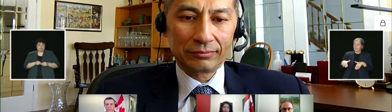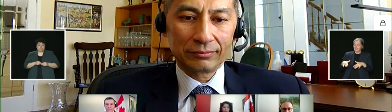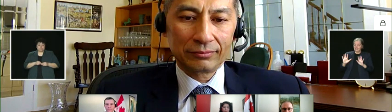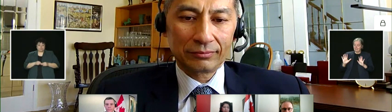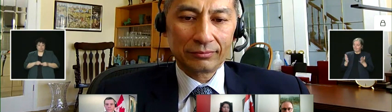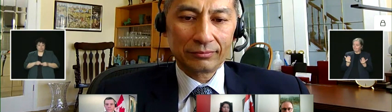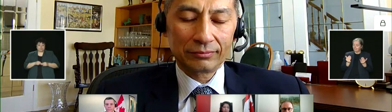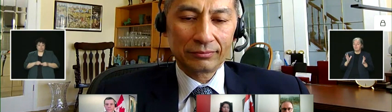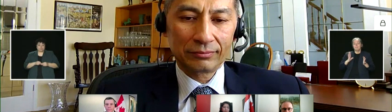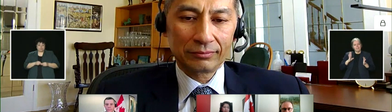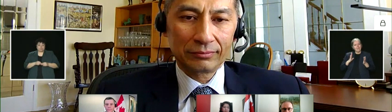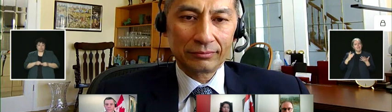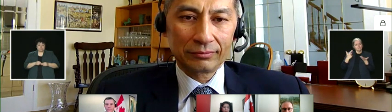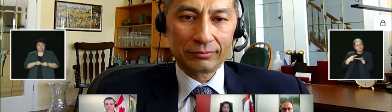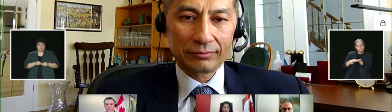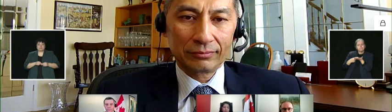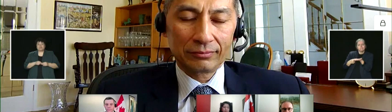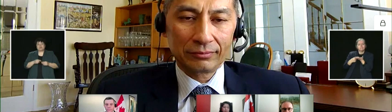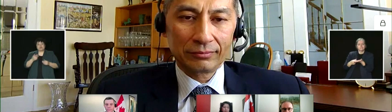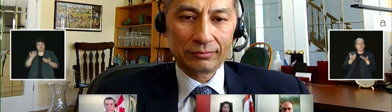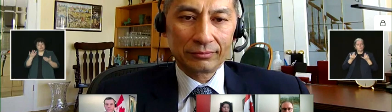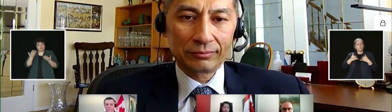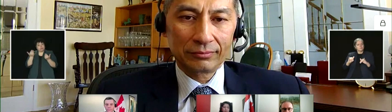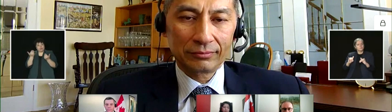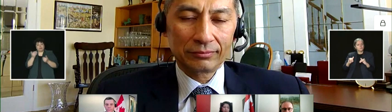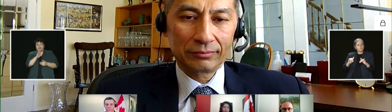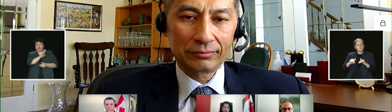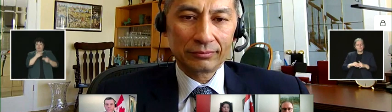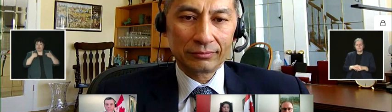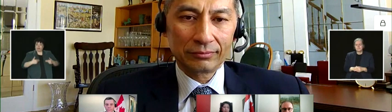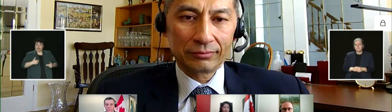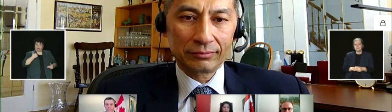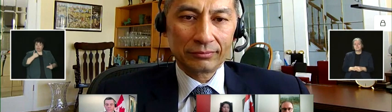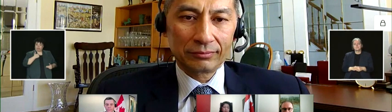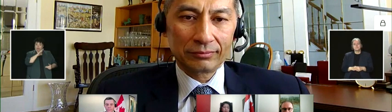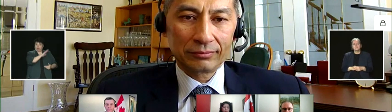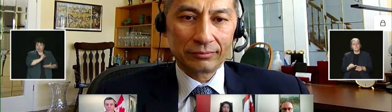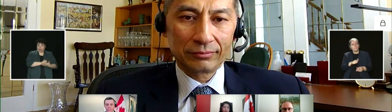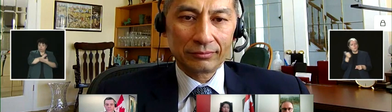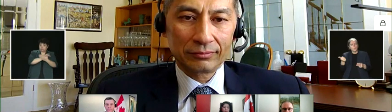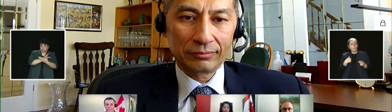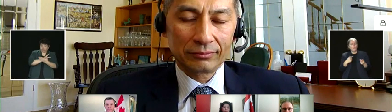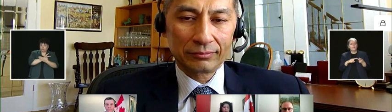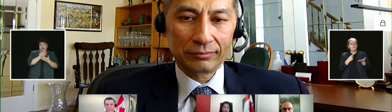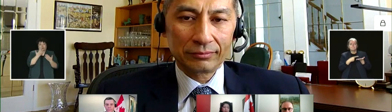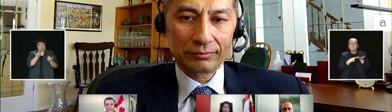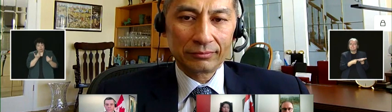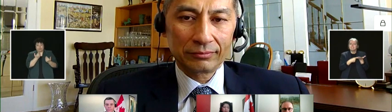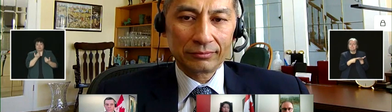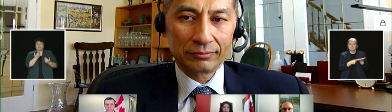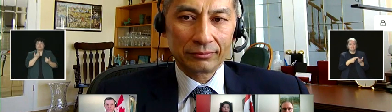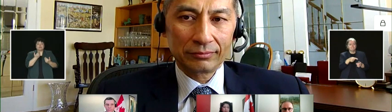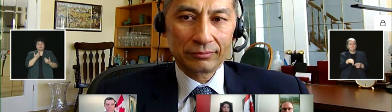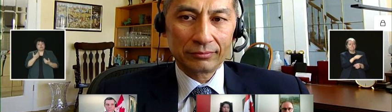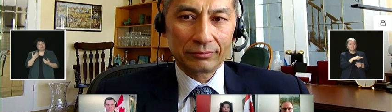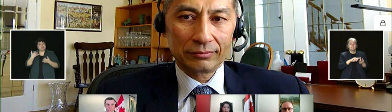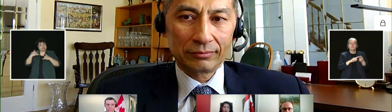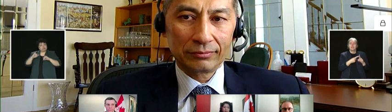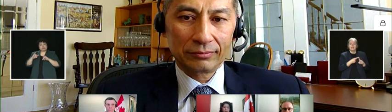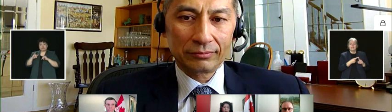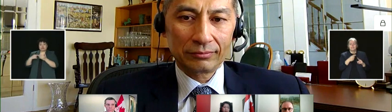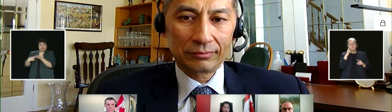Mais entre-temps, nous continuons à avoir des discussions avec eux. Nous discutons aussi avec nos collègues